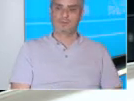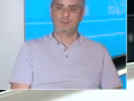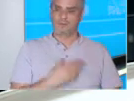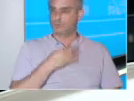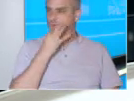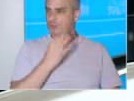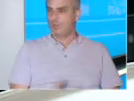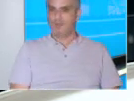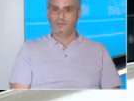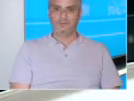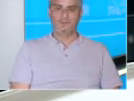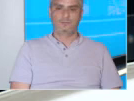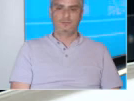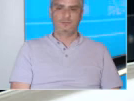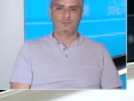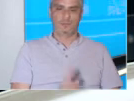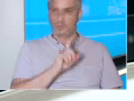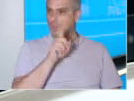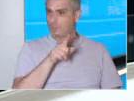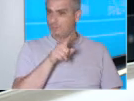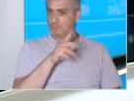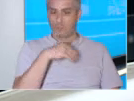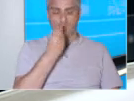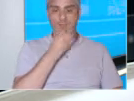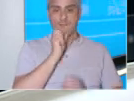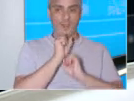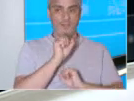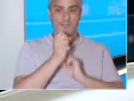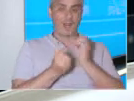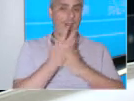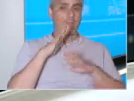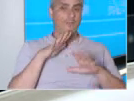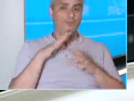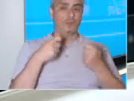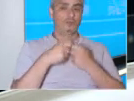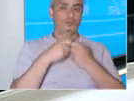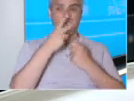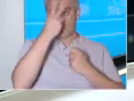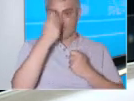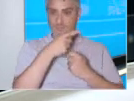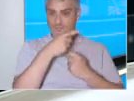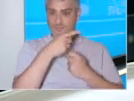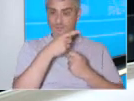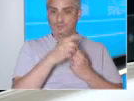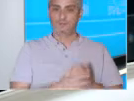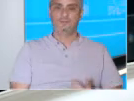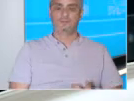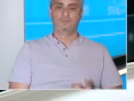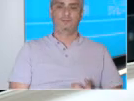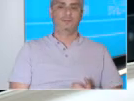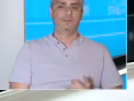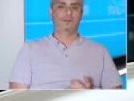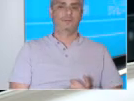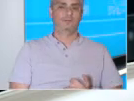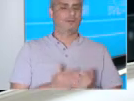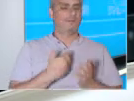יש לי שאלה אליך. יכול להיות שעצם זה שנותנים לגיטימציה להקמת ממשלה משותפות עם הערבים, כשמבטרים להם על גינוי